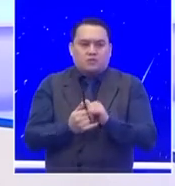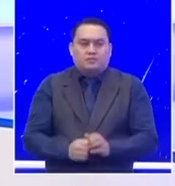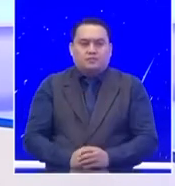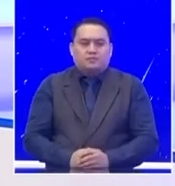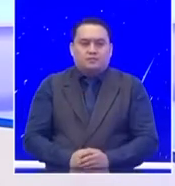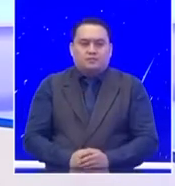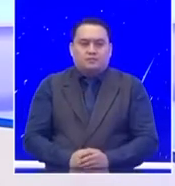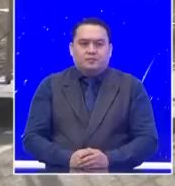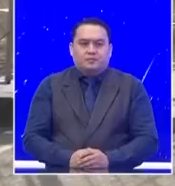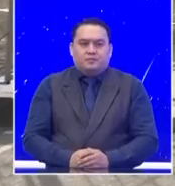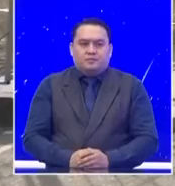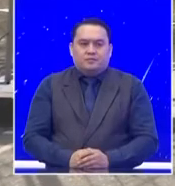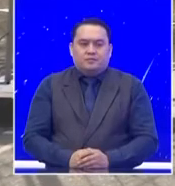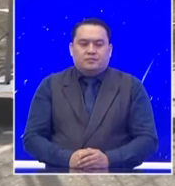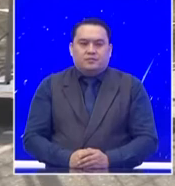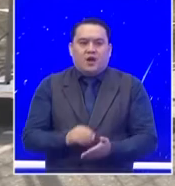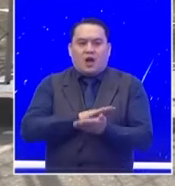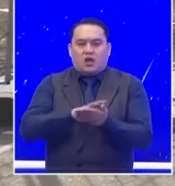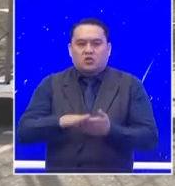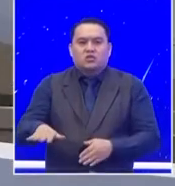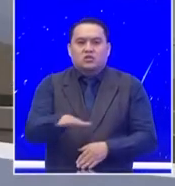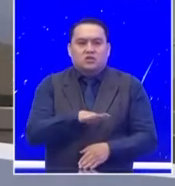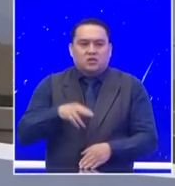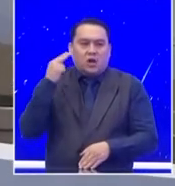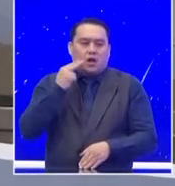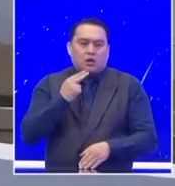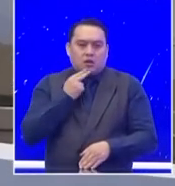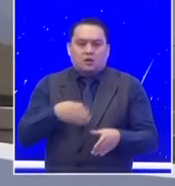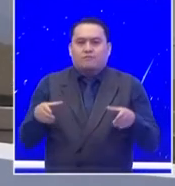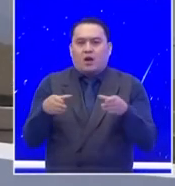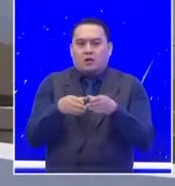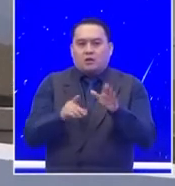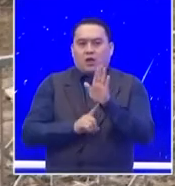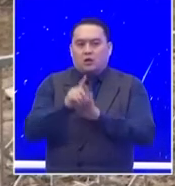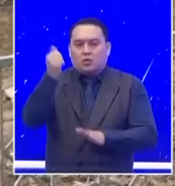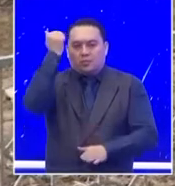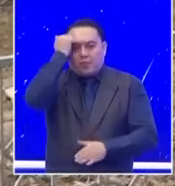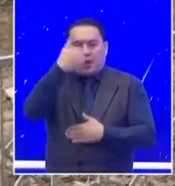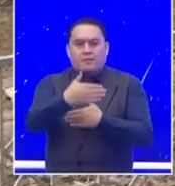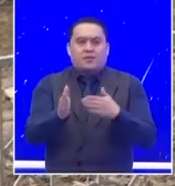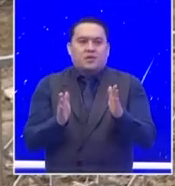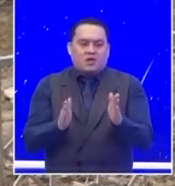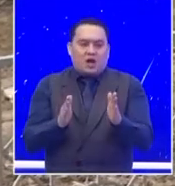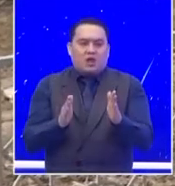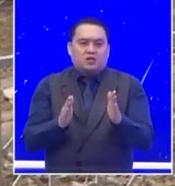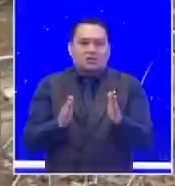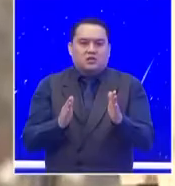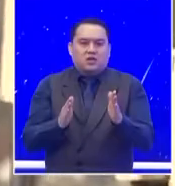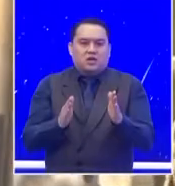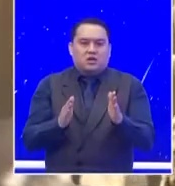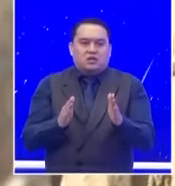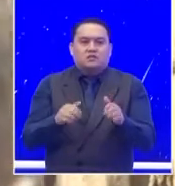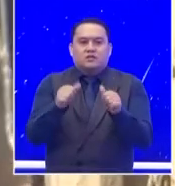Талдыкурган-Усть-Каменогорск. Очистку территории представители китайской компании начали с памятника на окраине села Кызылагаш.